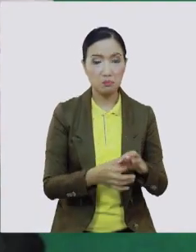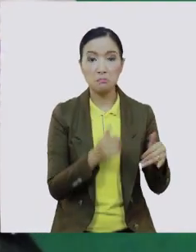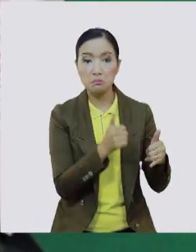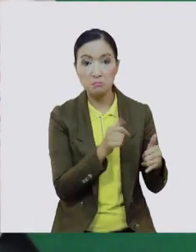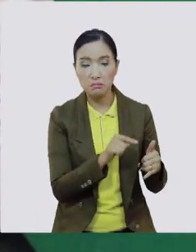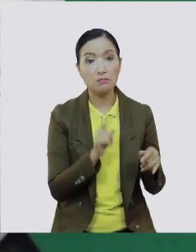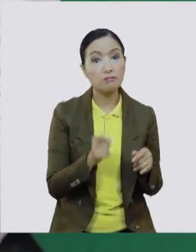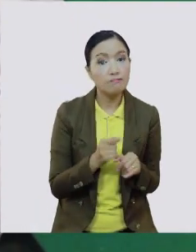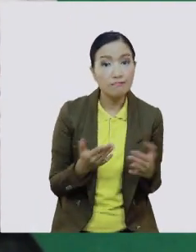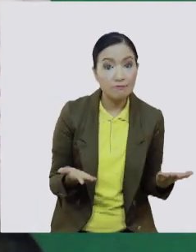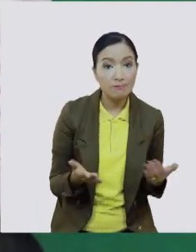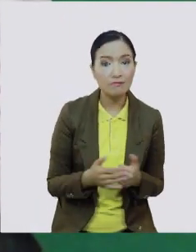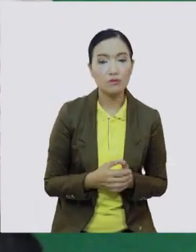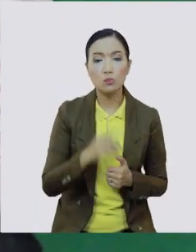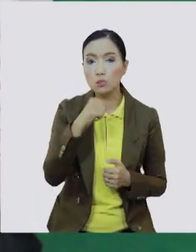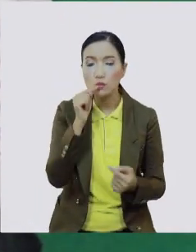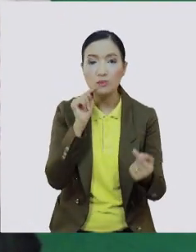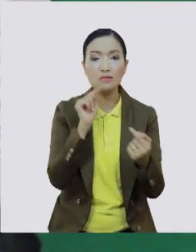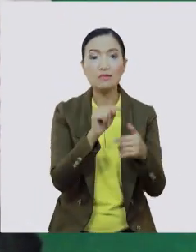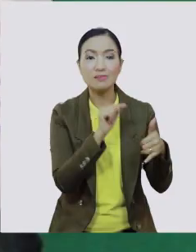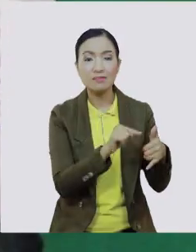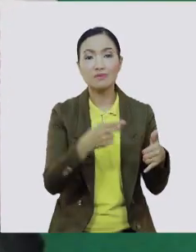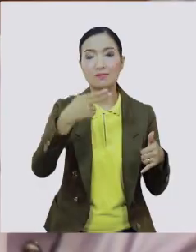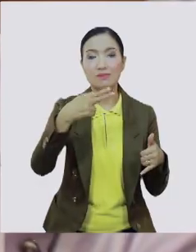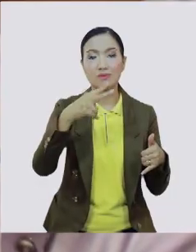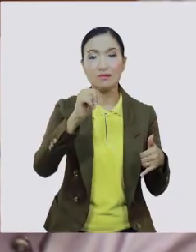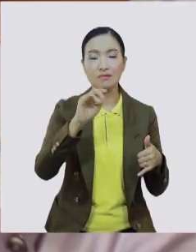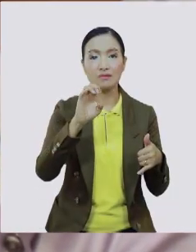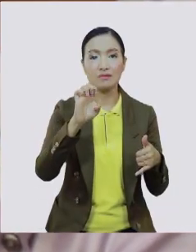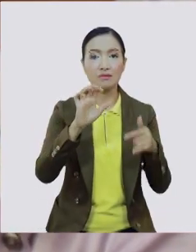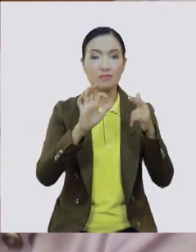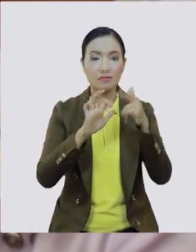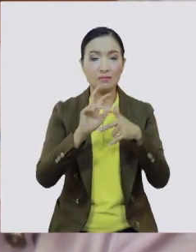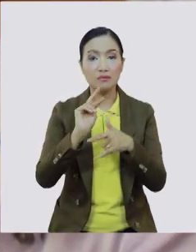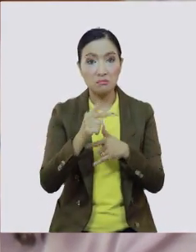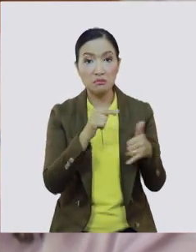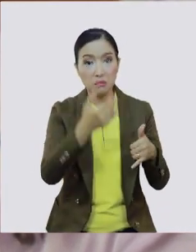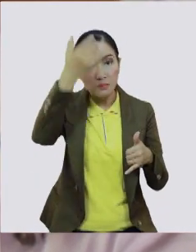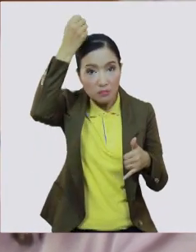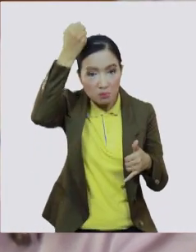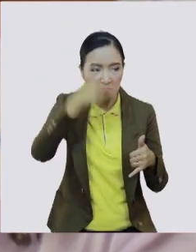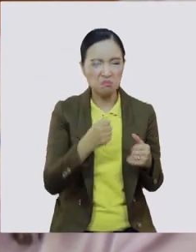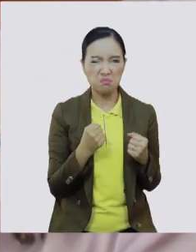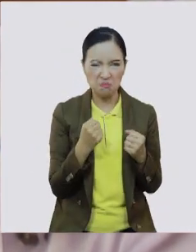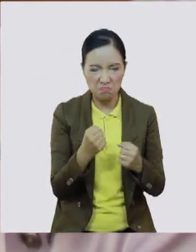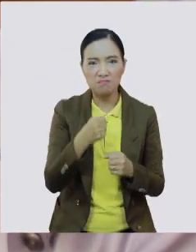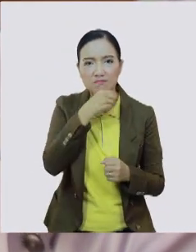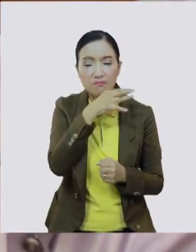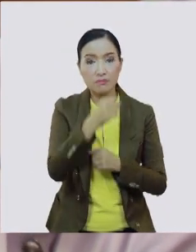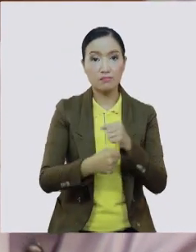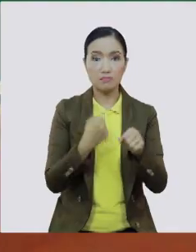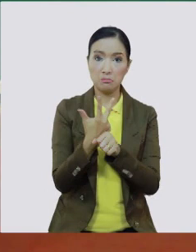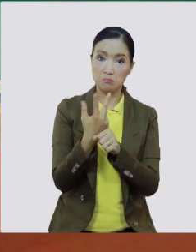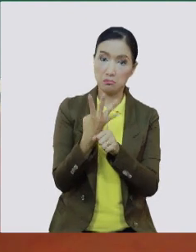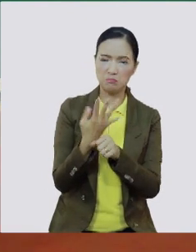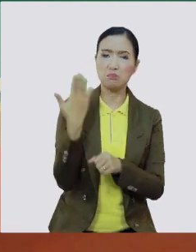ราเป็นยังไงบ้างครับ อ๋อถ้าพูดถึงทางน้องหนึ่งเองก็มีความพยายามและความขยันนะฮะประมาณสัก3ปี4ปีที่แล้วน้องเขา